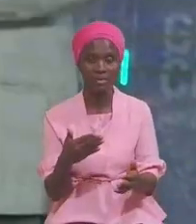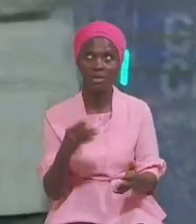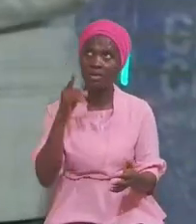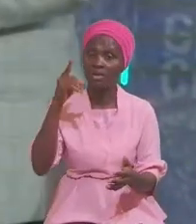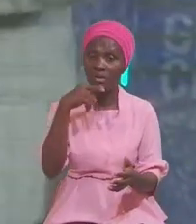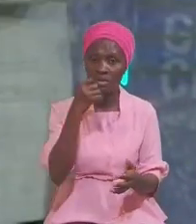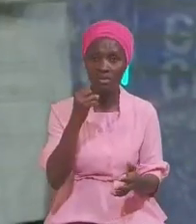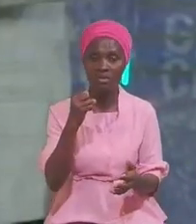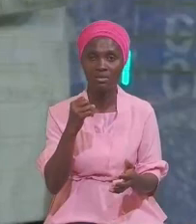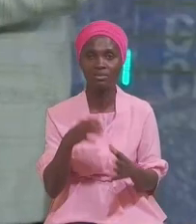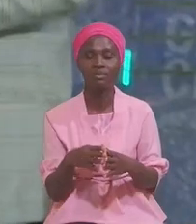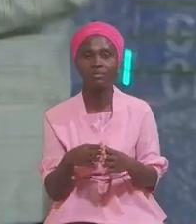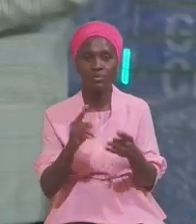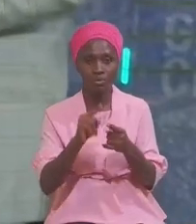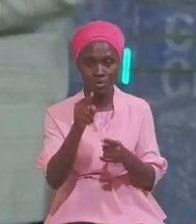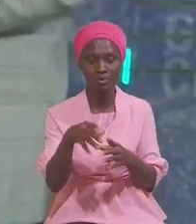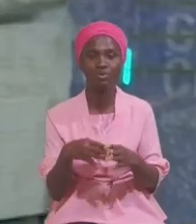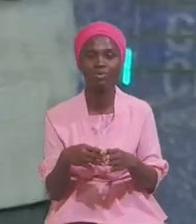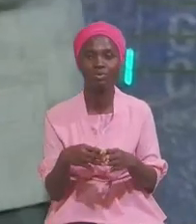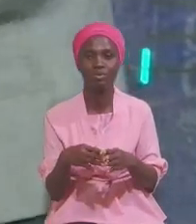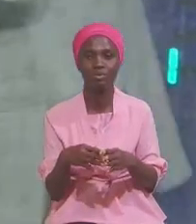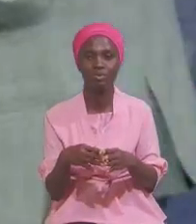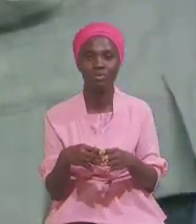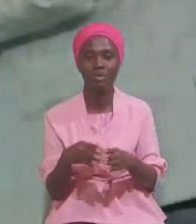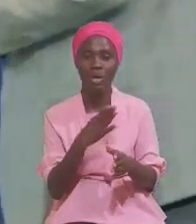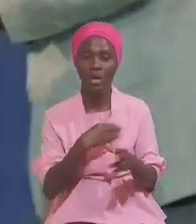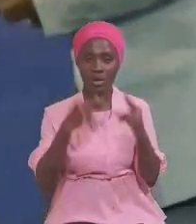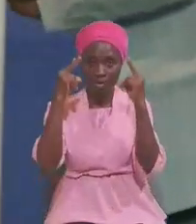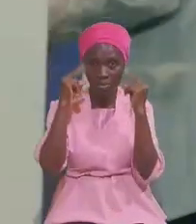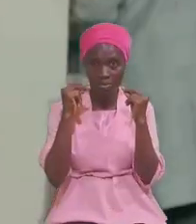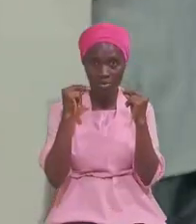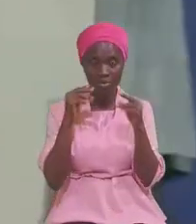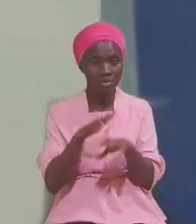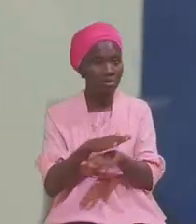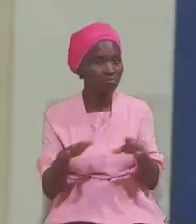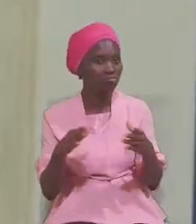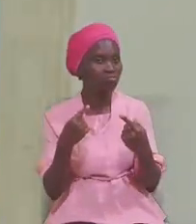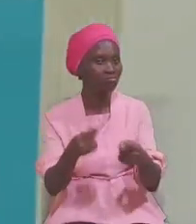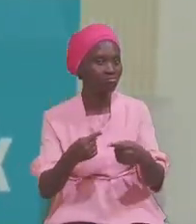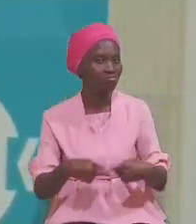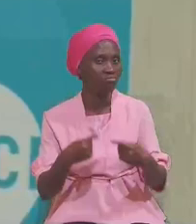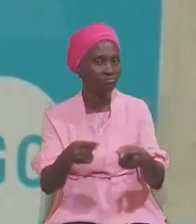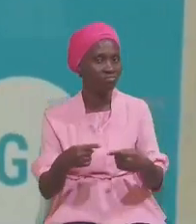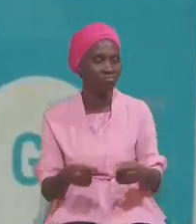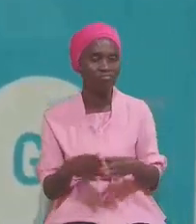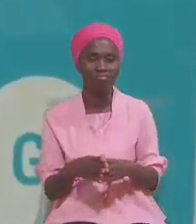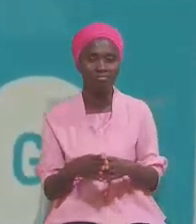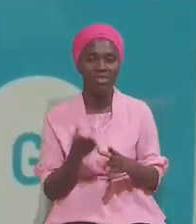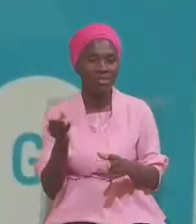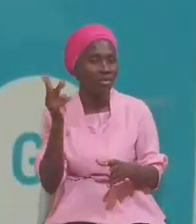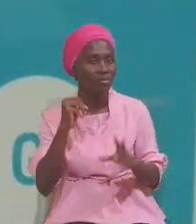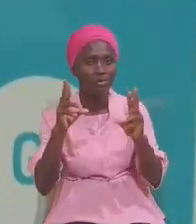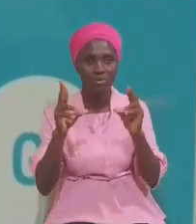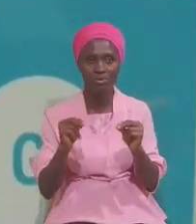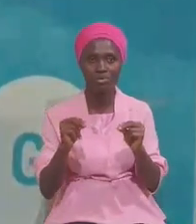faites ce qu'il vous dira. Et Moïse n'a pas argumenté, il n'y avait pas de débat. Ainsi, il